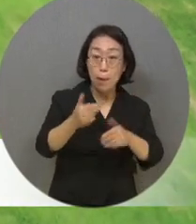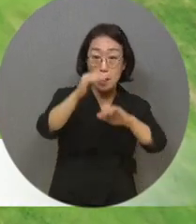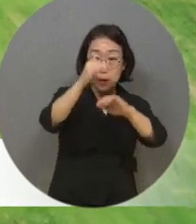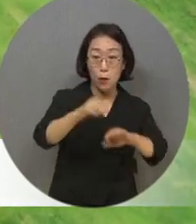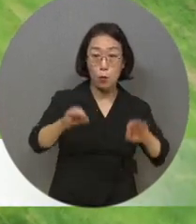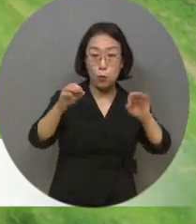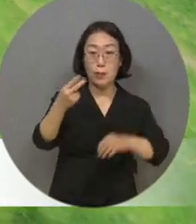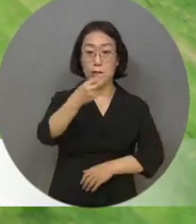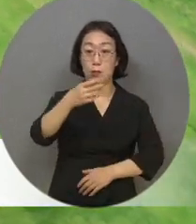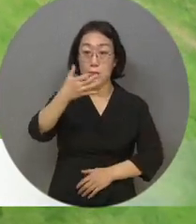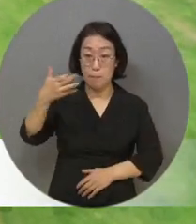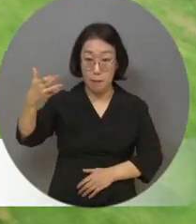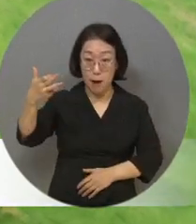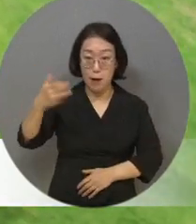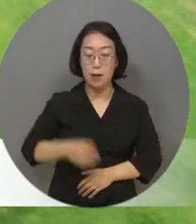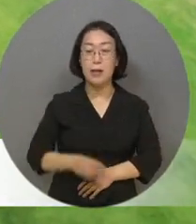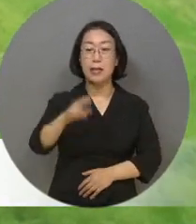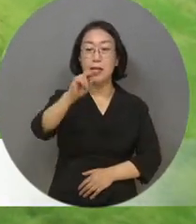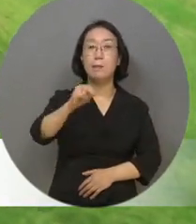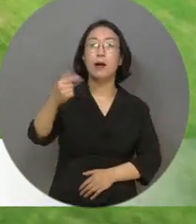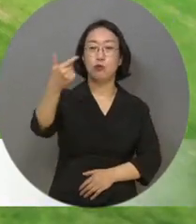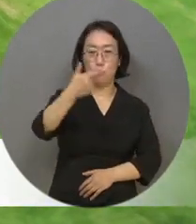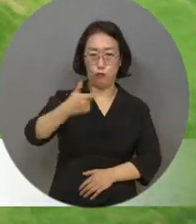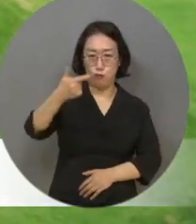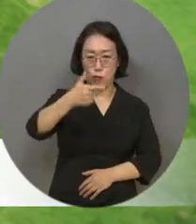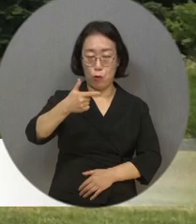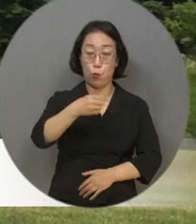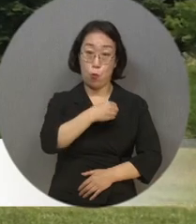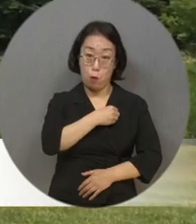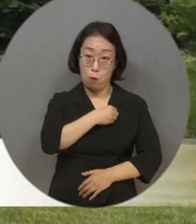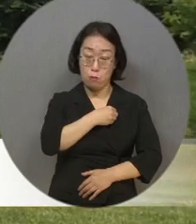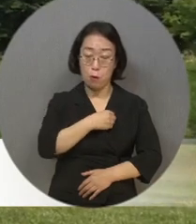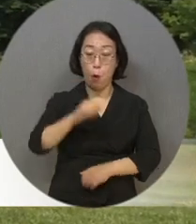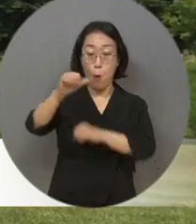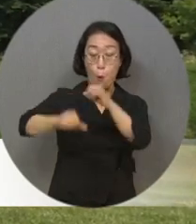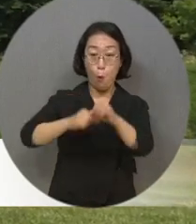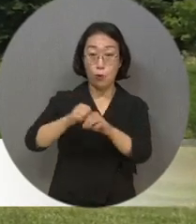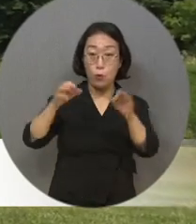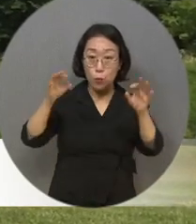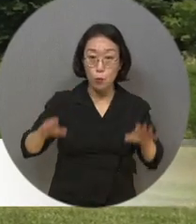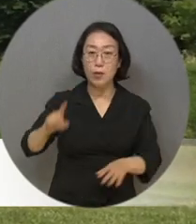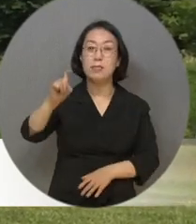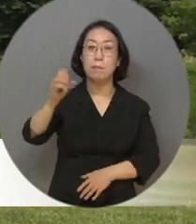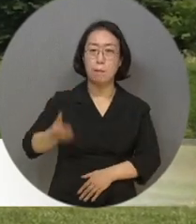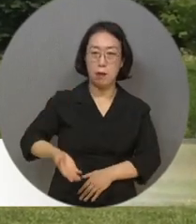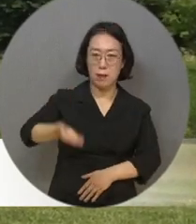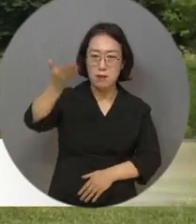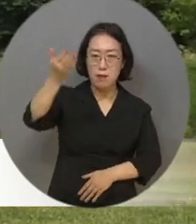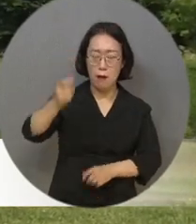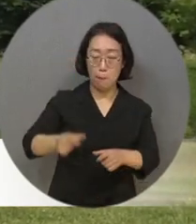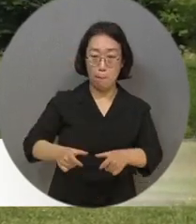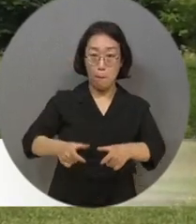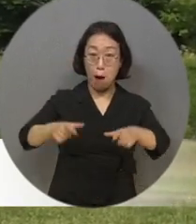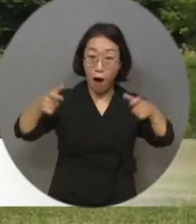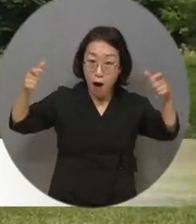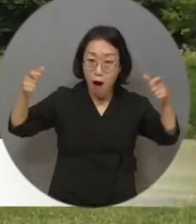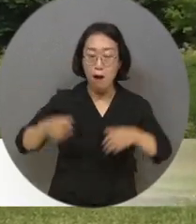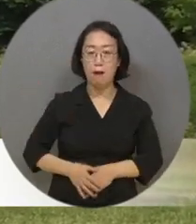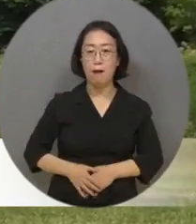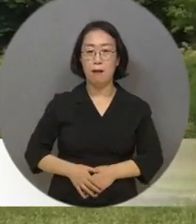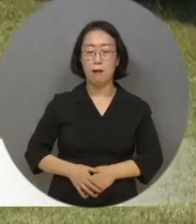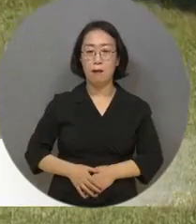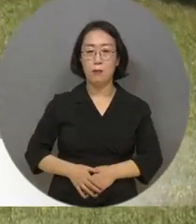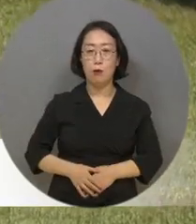따르면 2018년 26000여명에 불과했던 등록 회원수가 5년 사이에 10만명을 넘었습니다 장애인